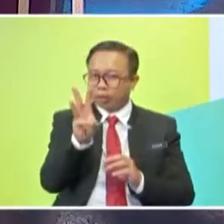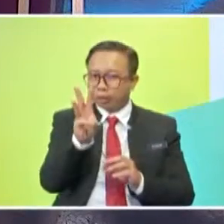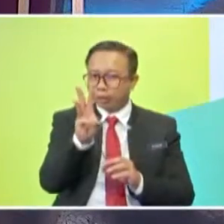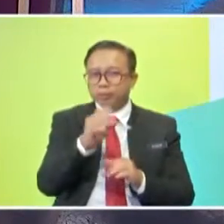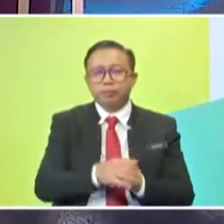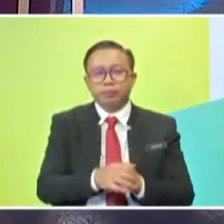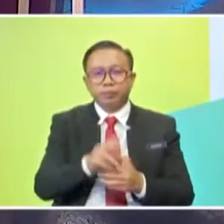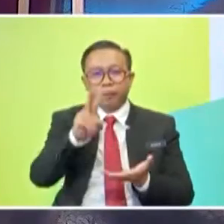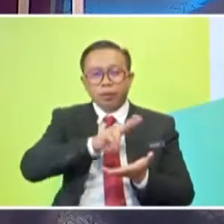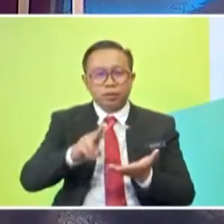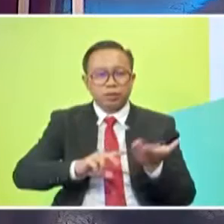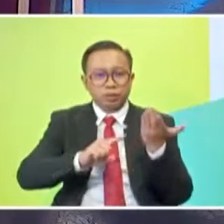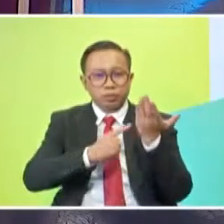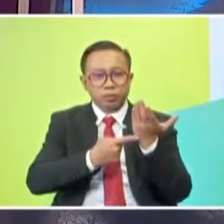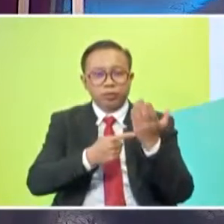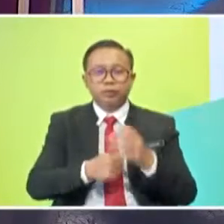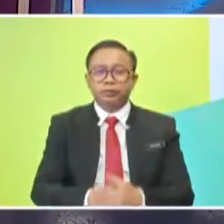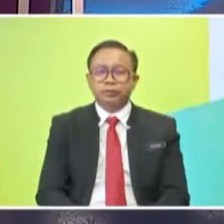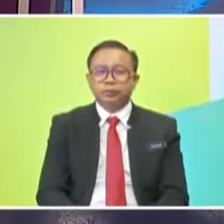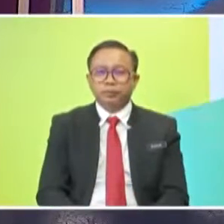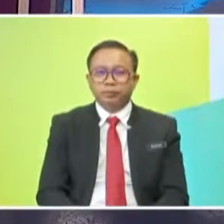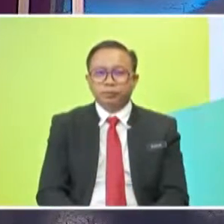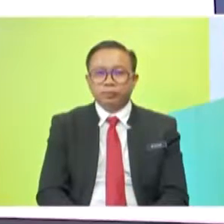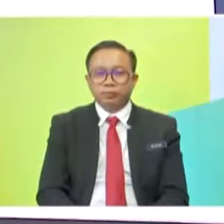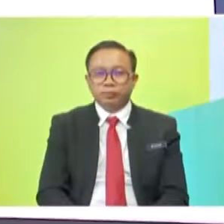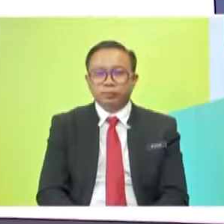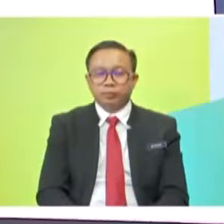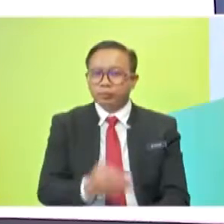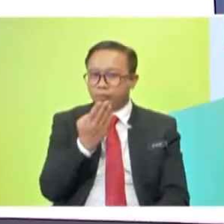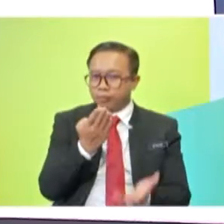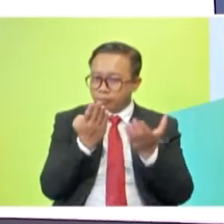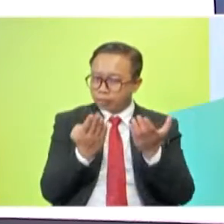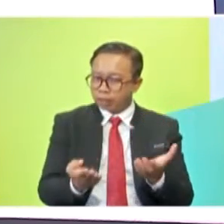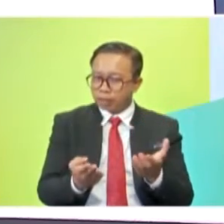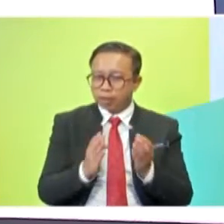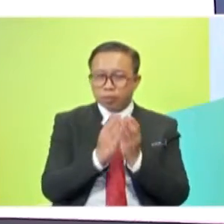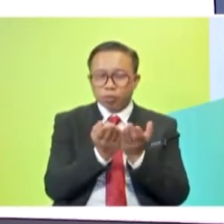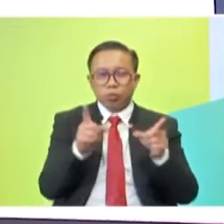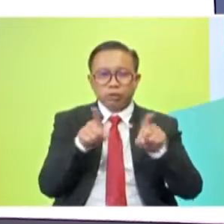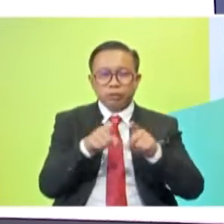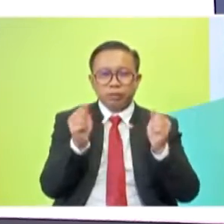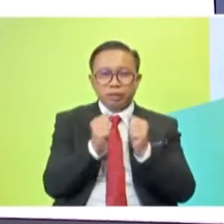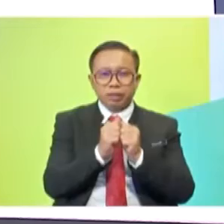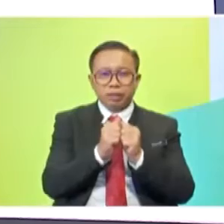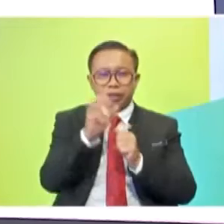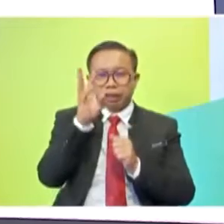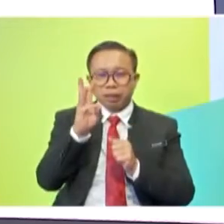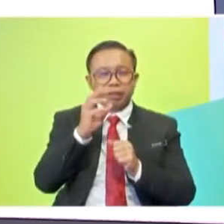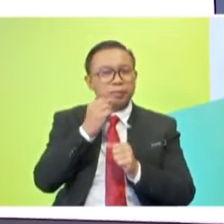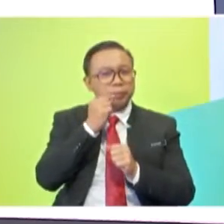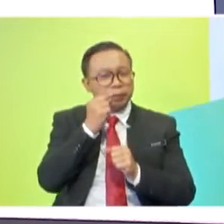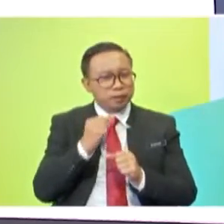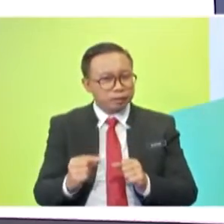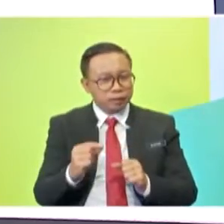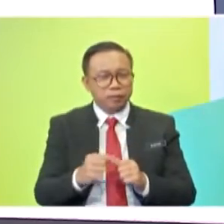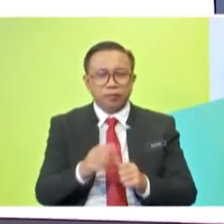Nah macem-macem jadi dia ke jadi berat buku bersamaan 6 facial